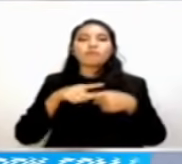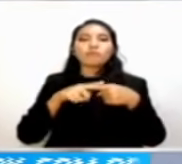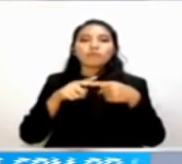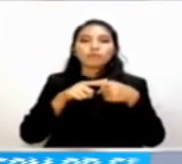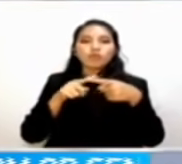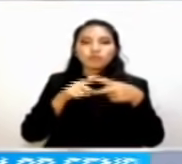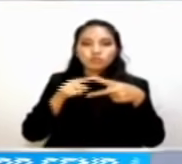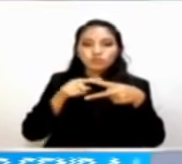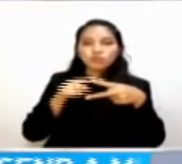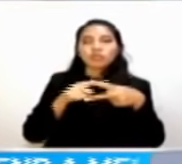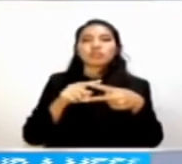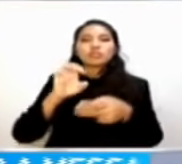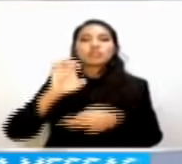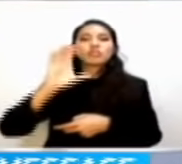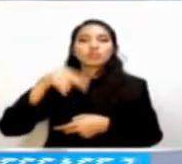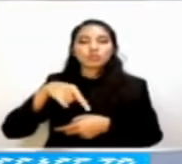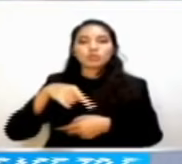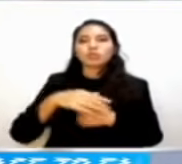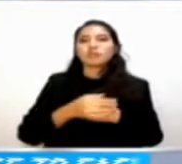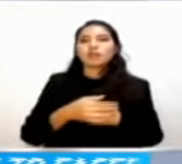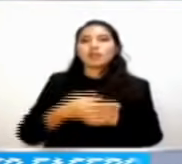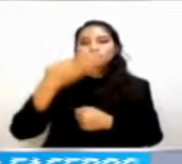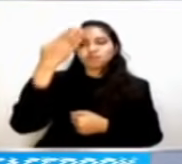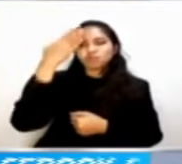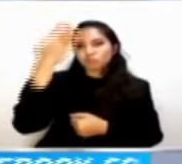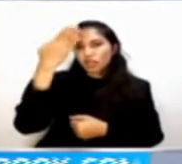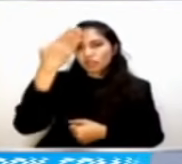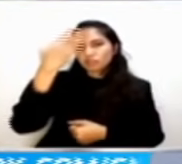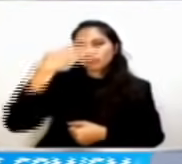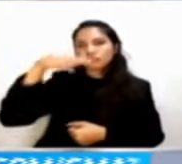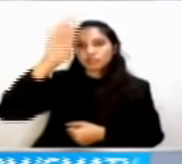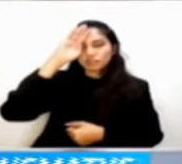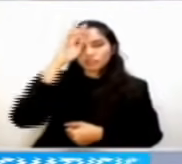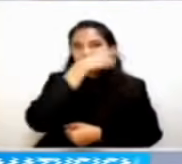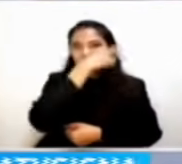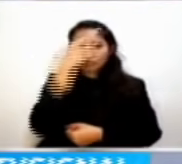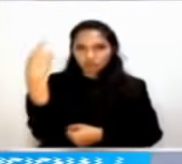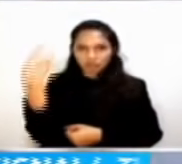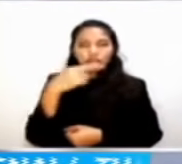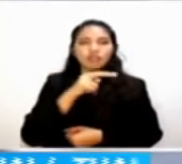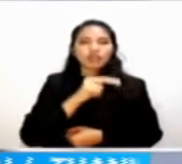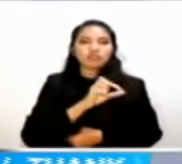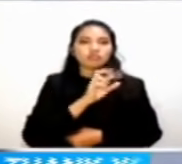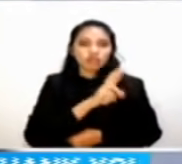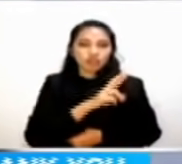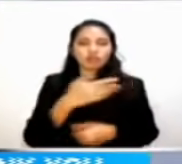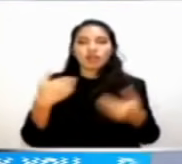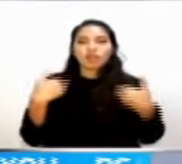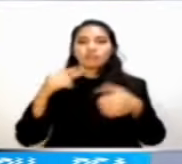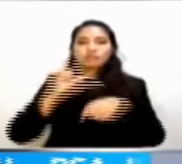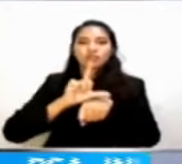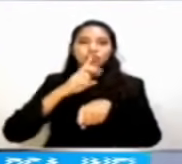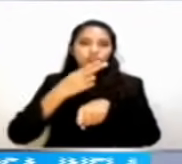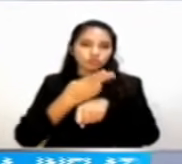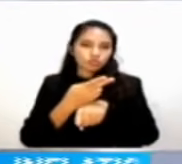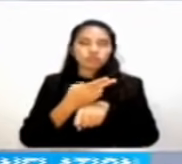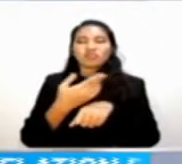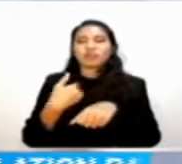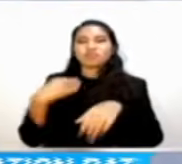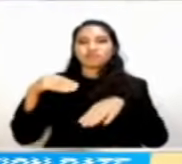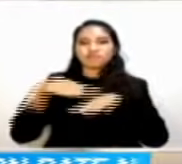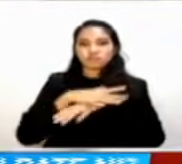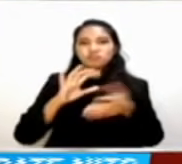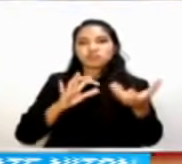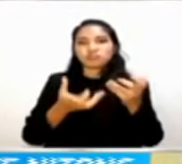Bulacan, Cavite, Laguna at Rizal. Pati ang kabuhayan ng ilang may negosyo, apektado na rin. Balitang hatid ni Mark